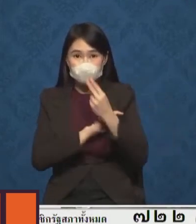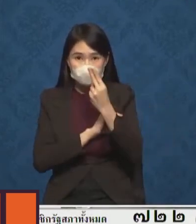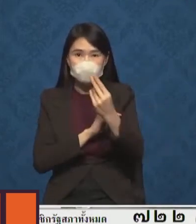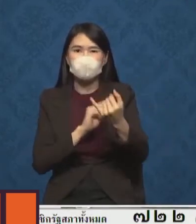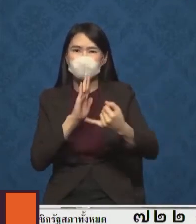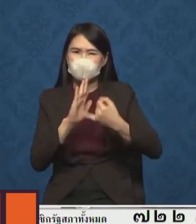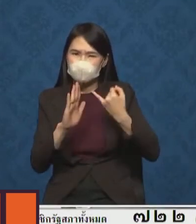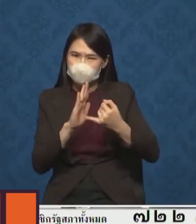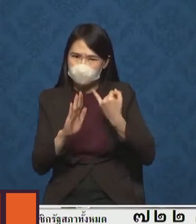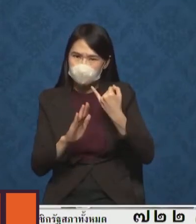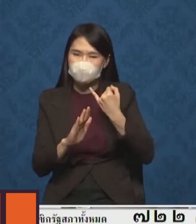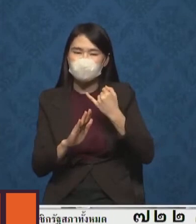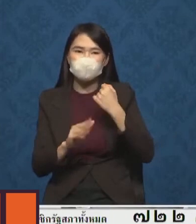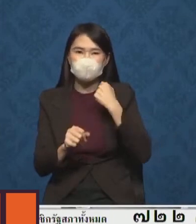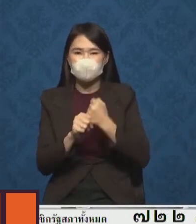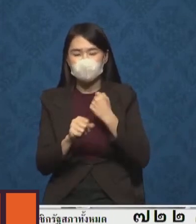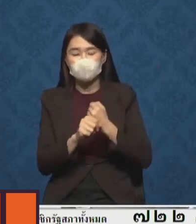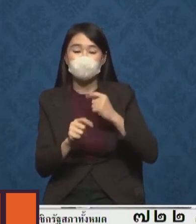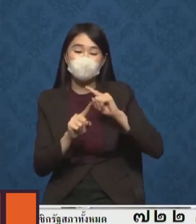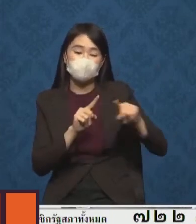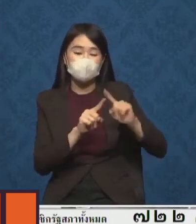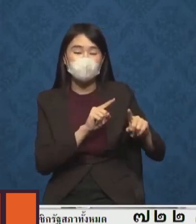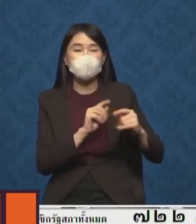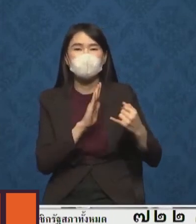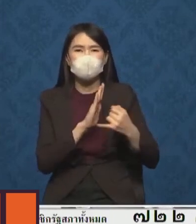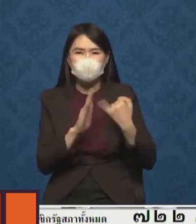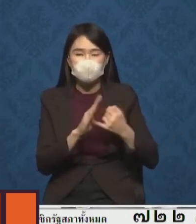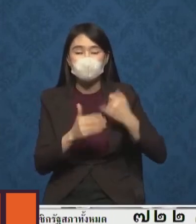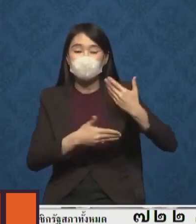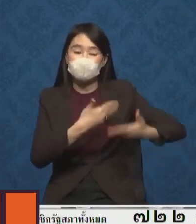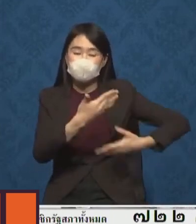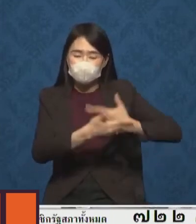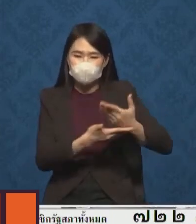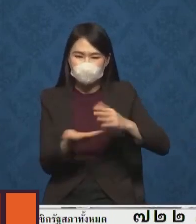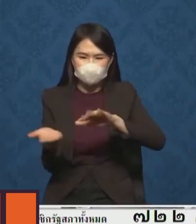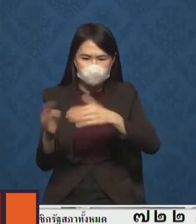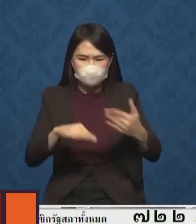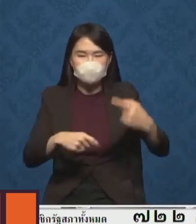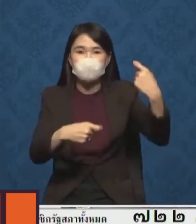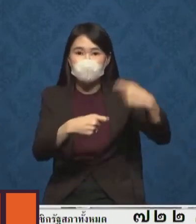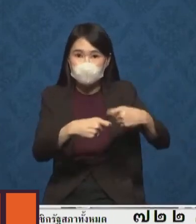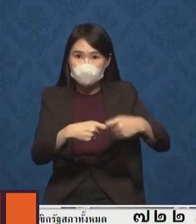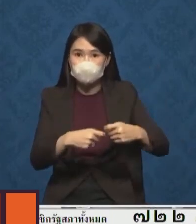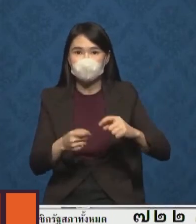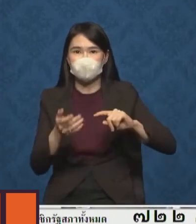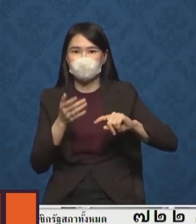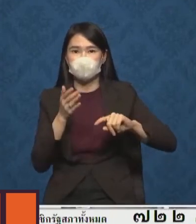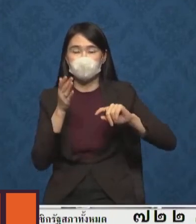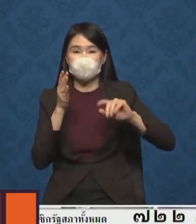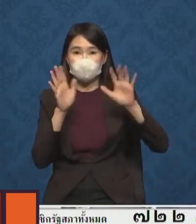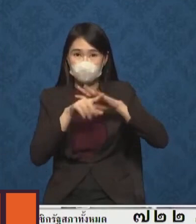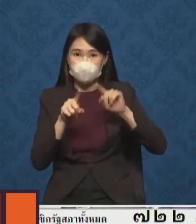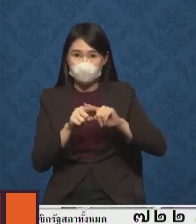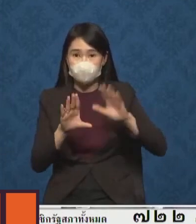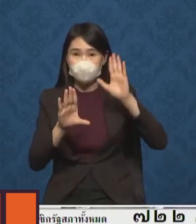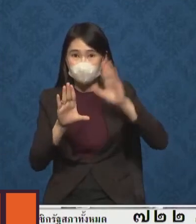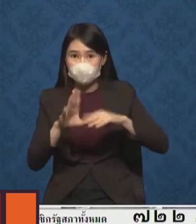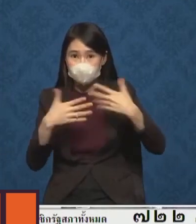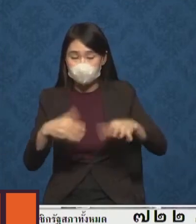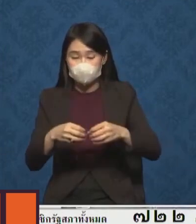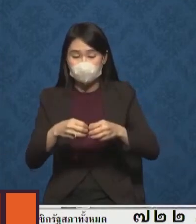่ายดำเนินการง่าย แลหยุปยากดั้งง่าย ดำเนินการง่าย แลหยุป lasers